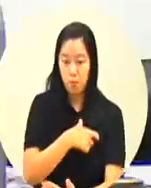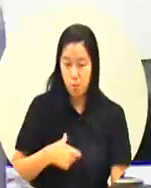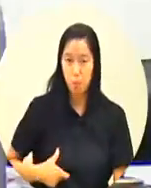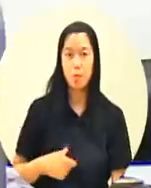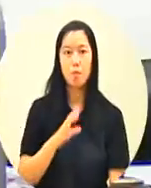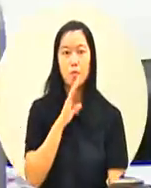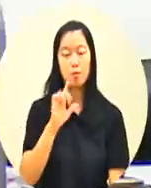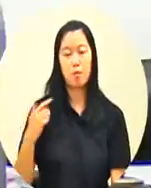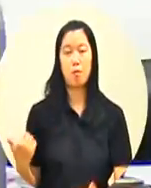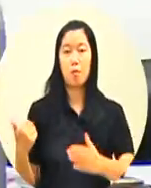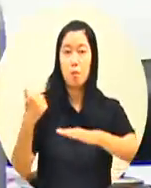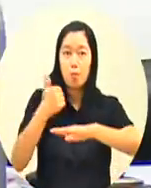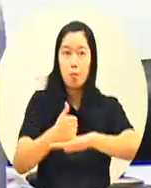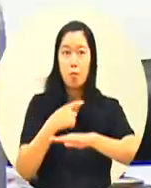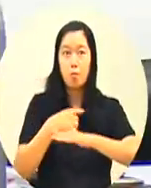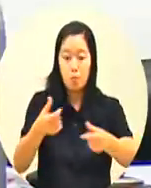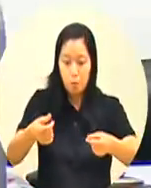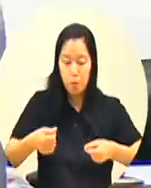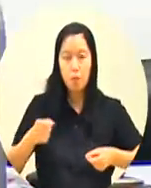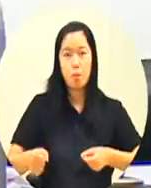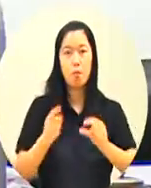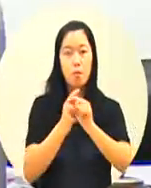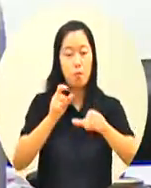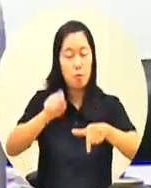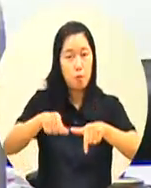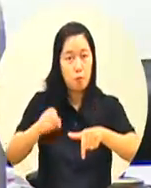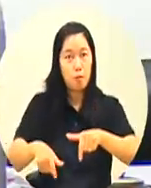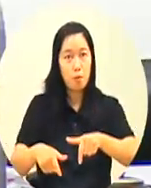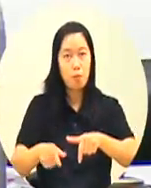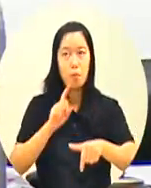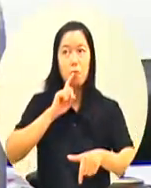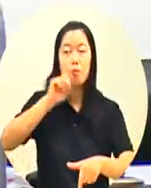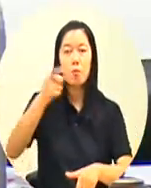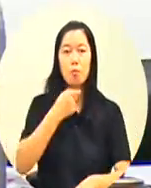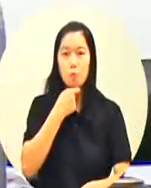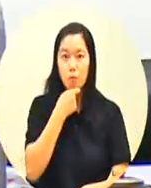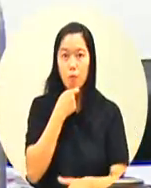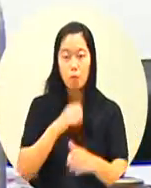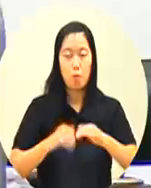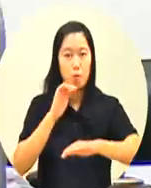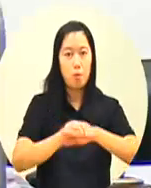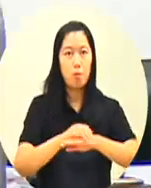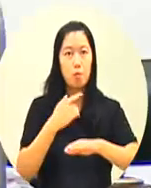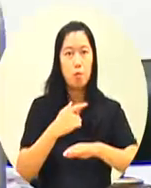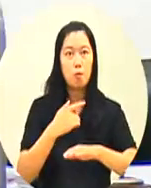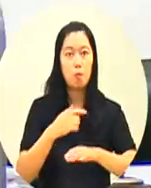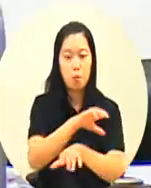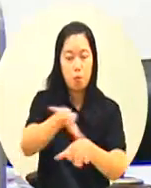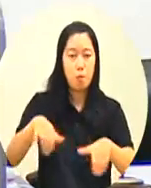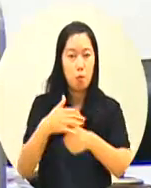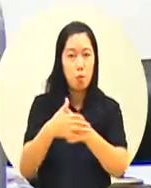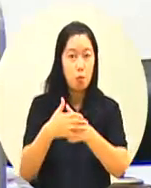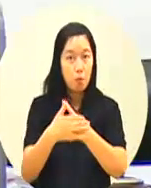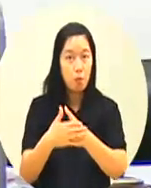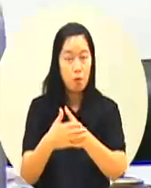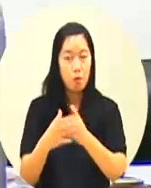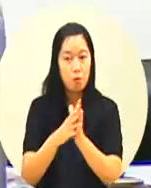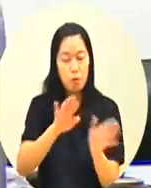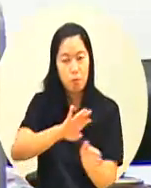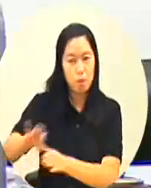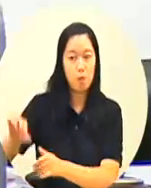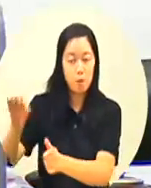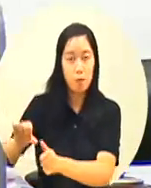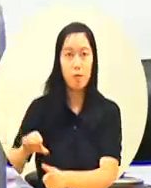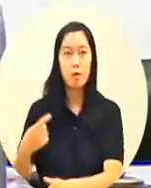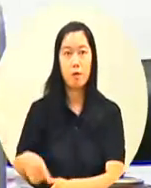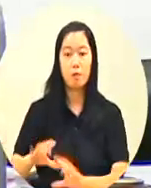候收到的是中油诉愿成功，结果环保局要必须要另做司法处分。所以在国民党的时